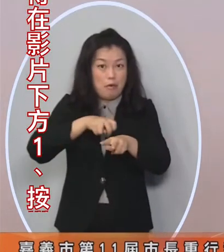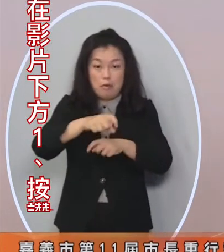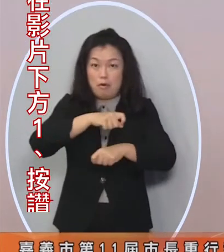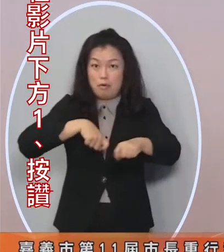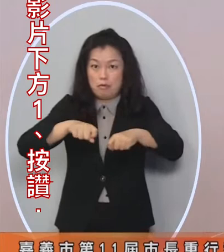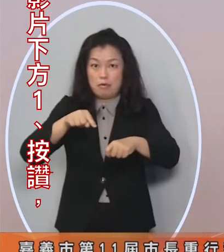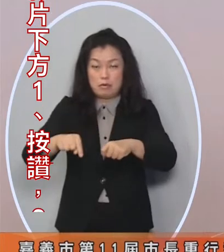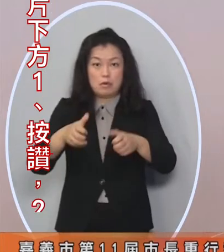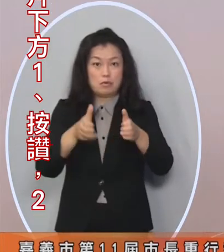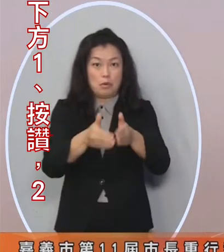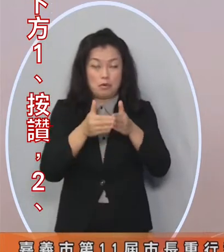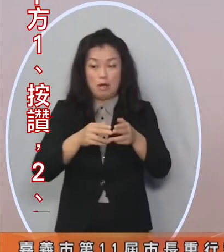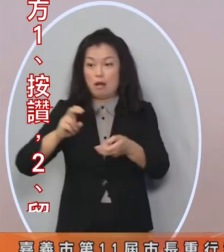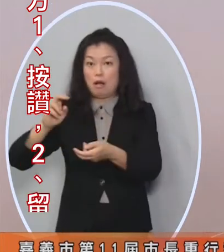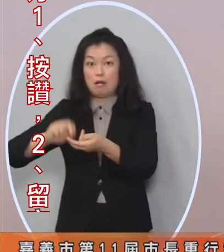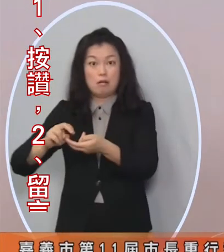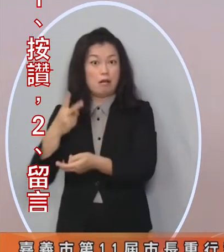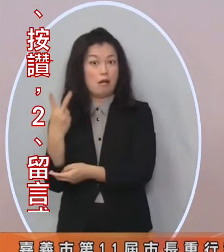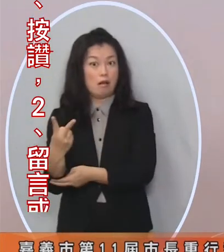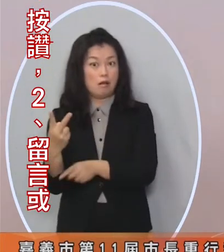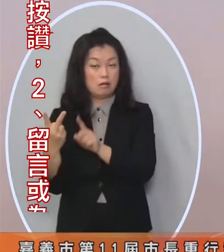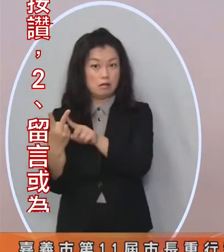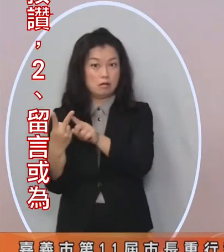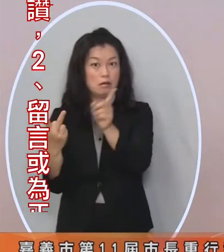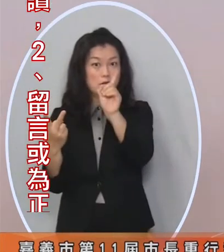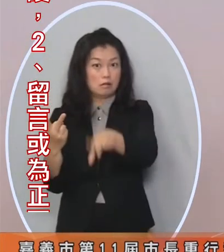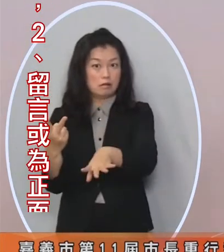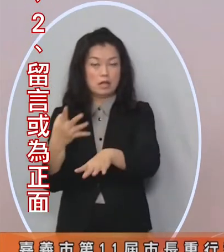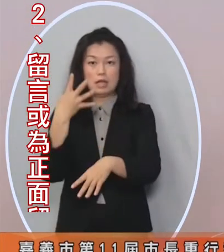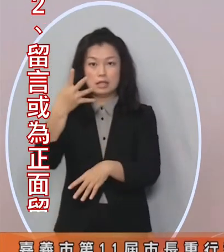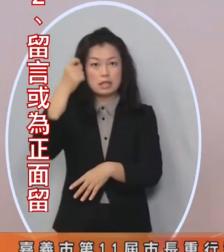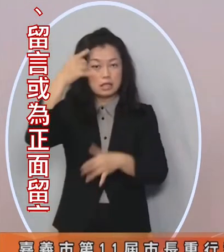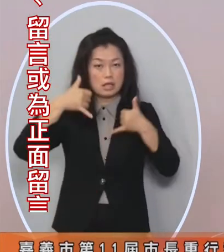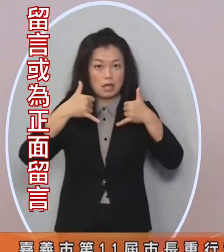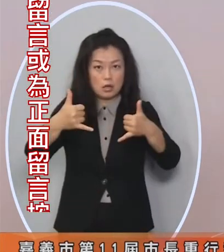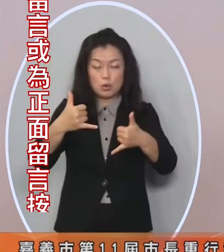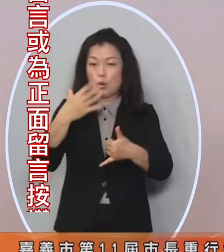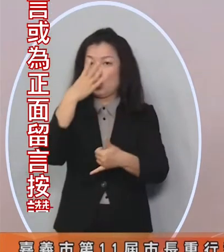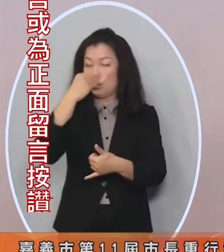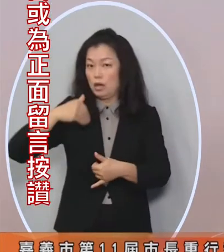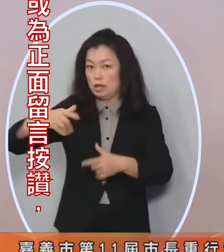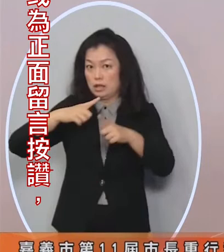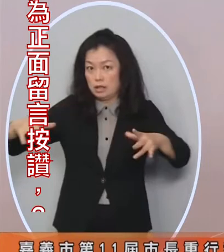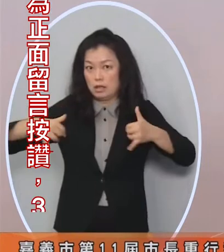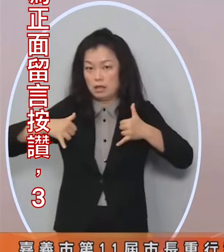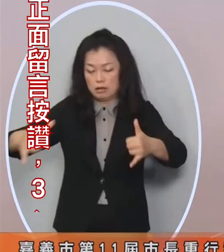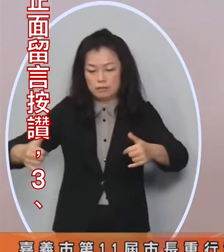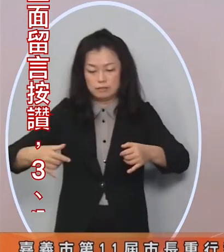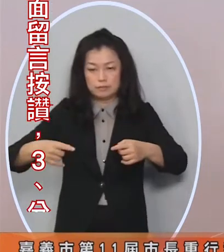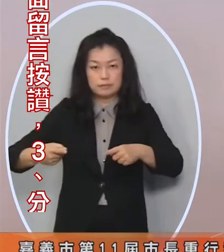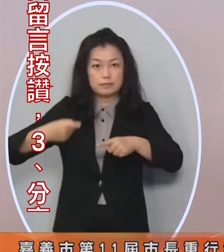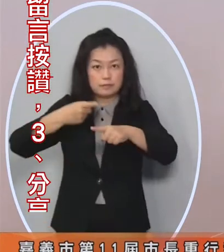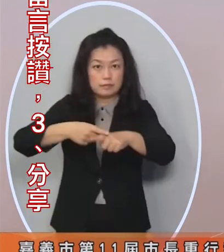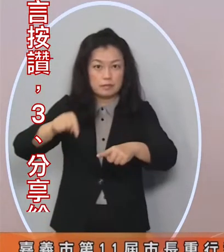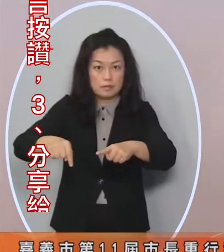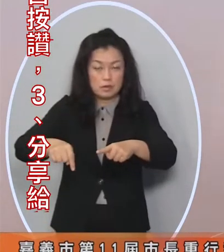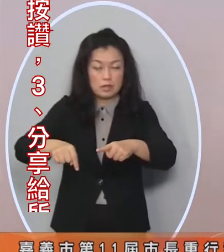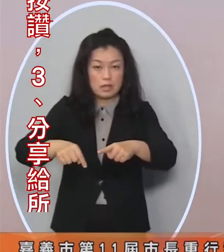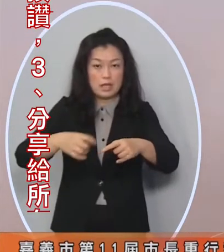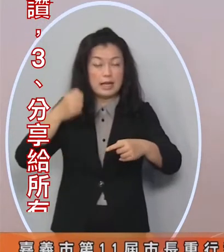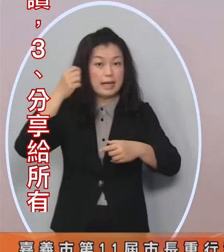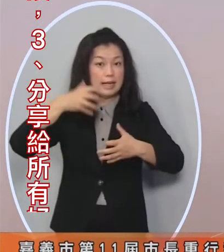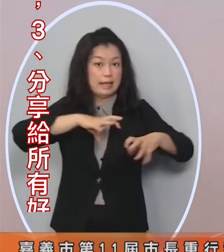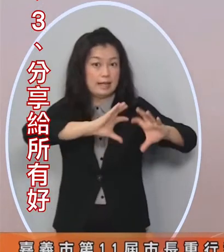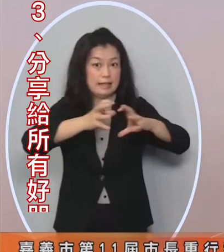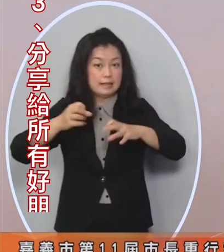第二条叫做轻轨二号，在哪里呢？在四贤路跟高铁大道的交接，然后沿着四贤路的绿带。